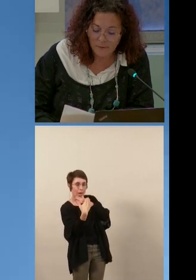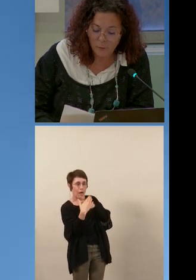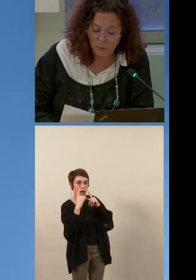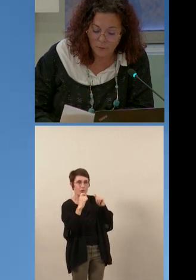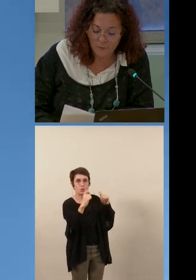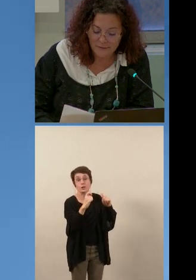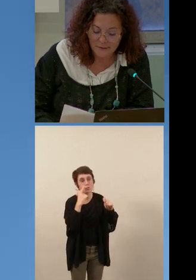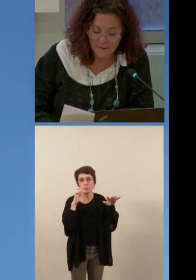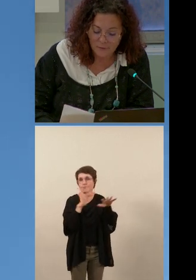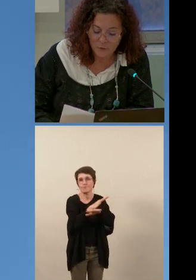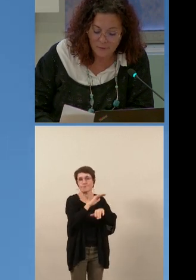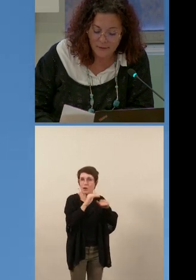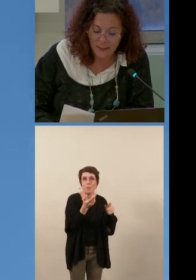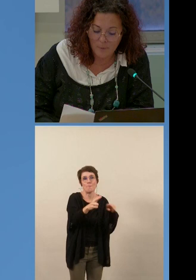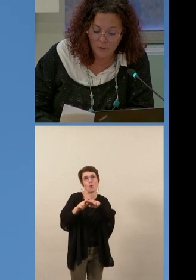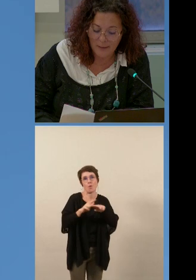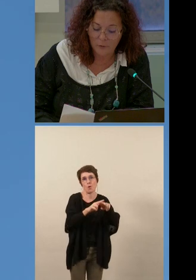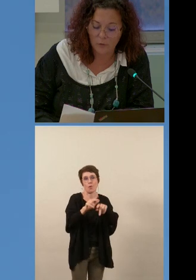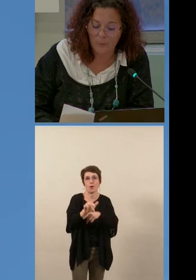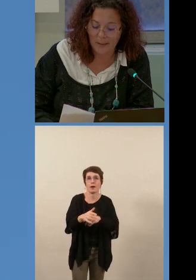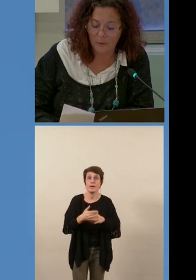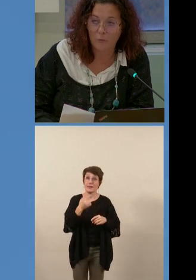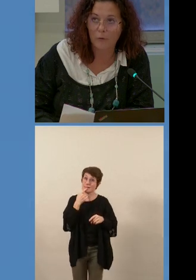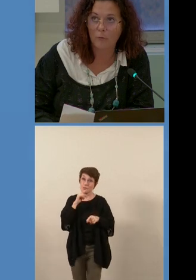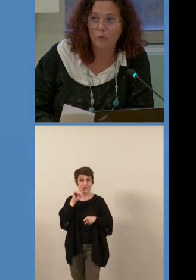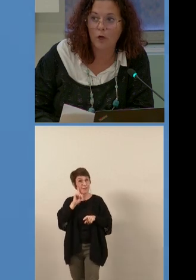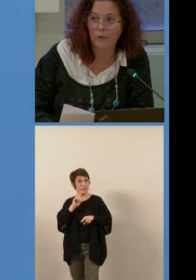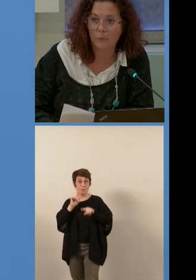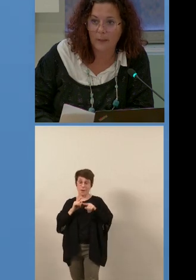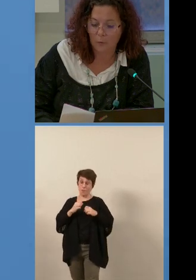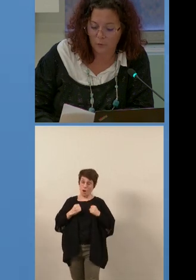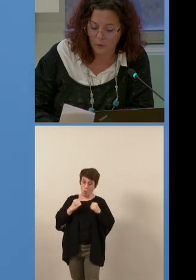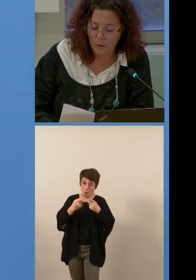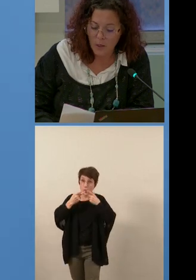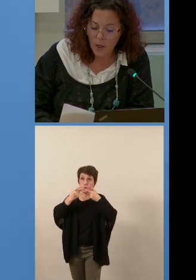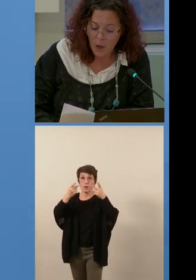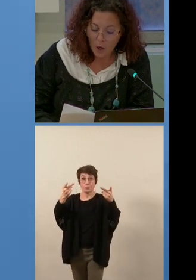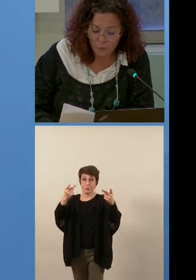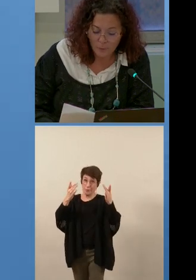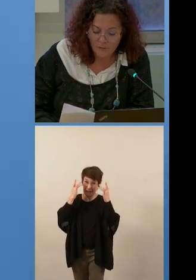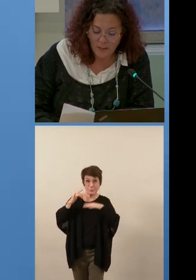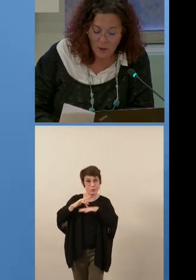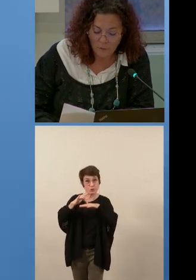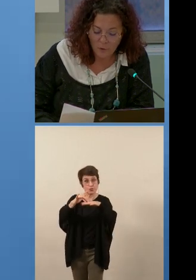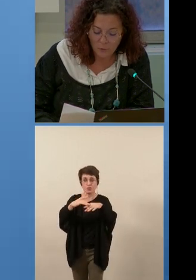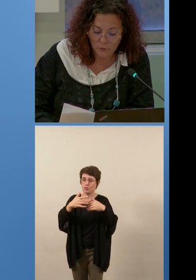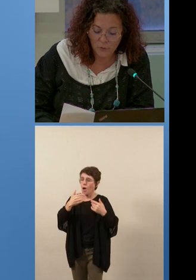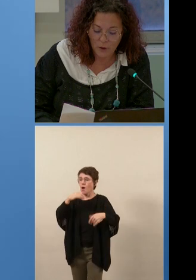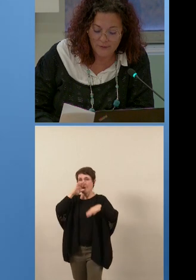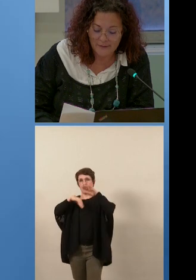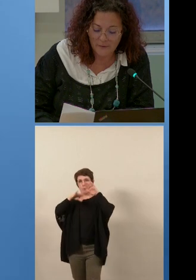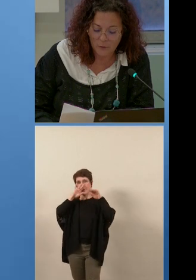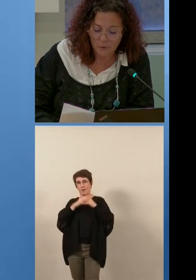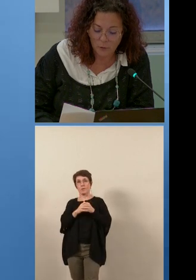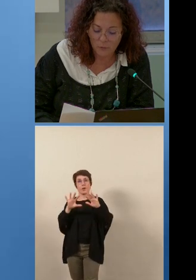d'agression font face à des défis considérabl lorsqu'elles osent parler ouvertement de leurs expériences en 2020 en France